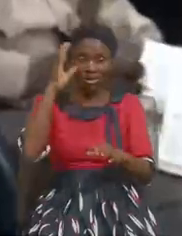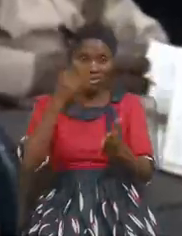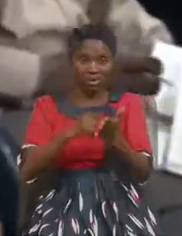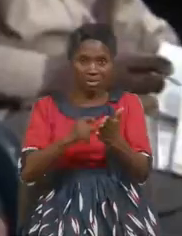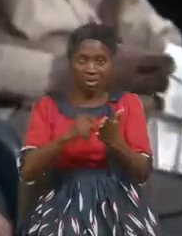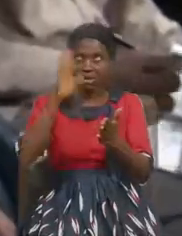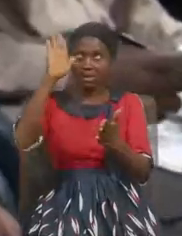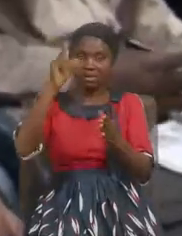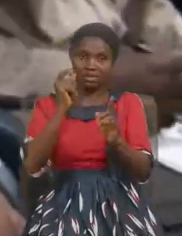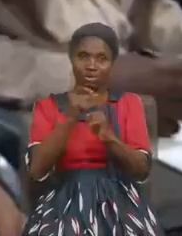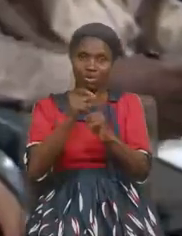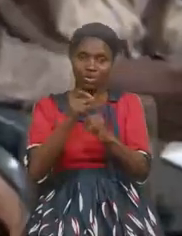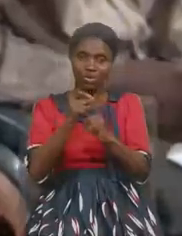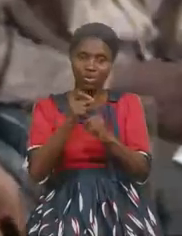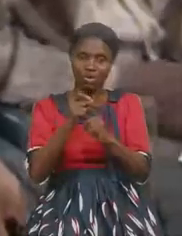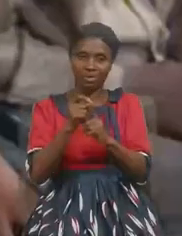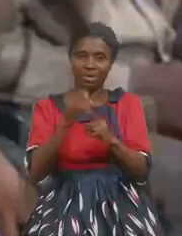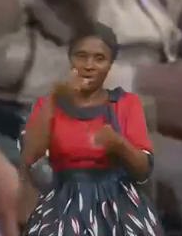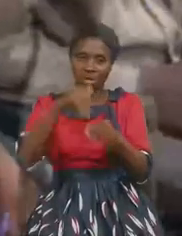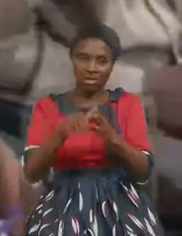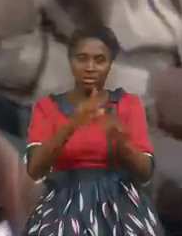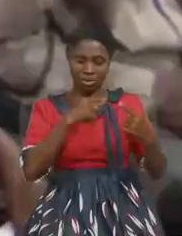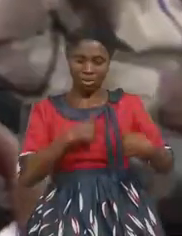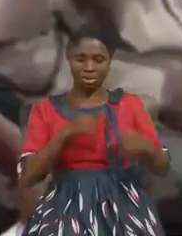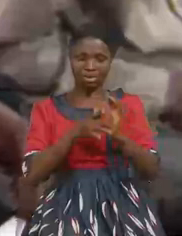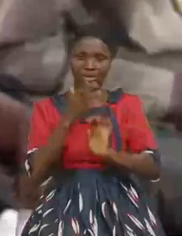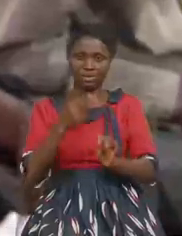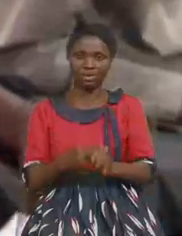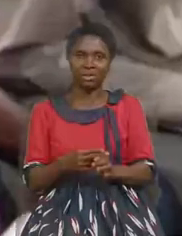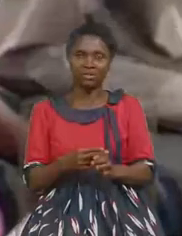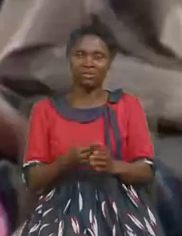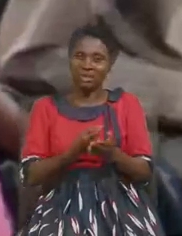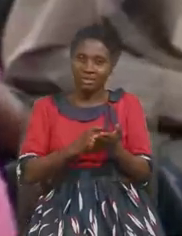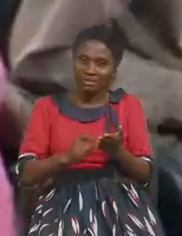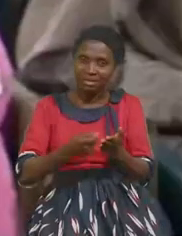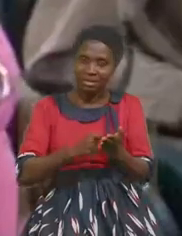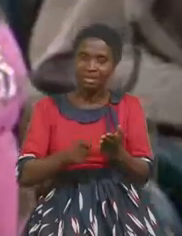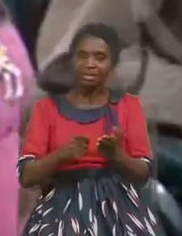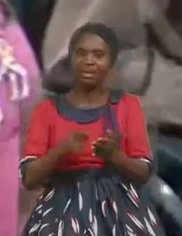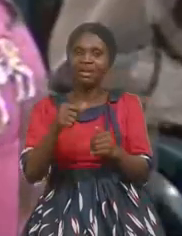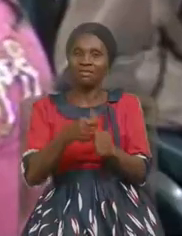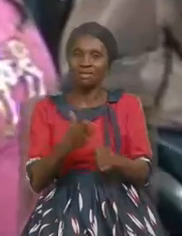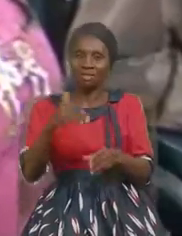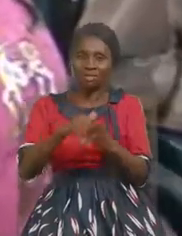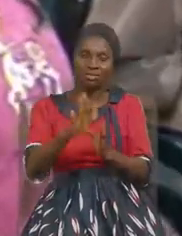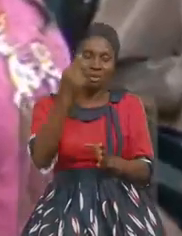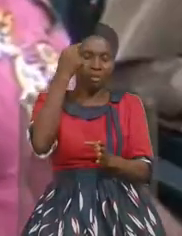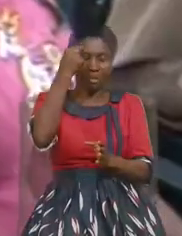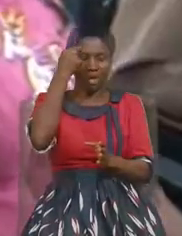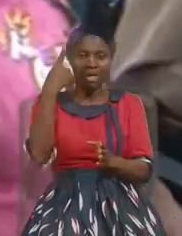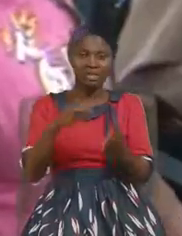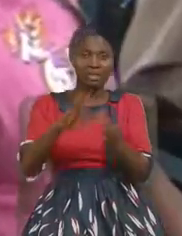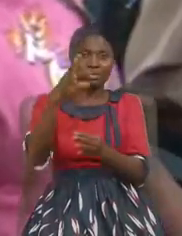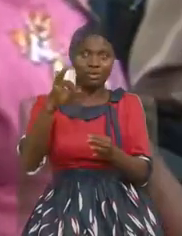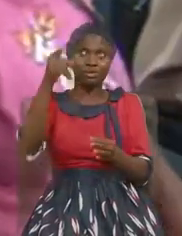parole de façon indélébile dans ton cœur. Il écrira tout sur ton esprit. L'esprit de Dieu sera là.